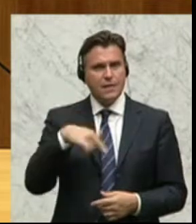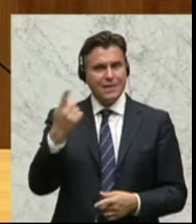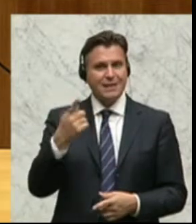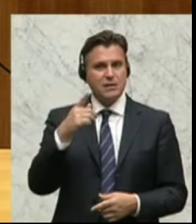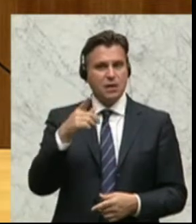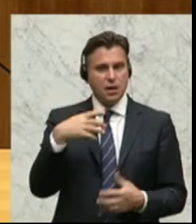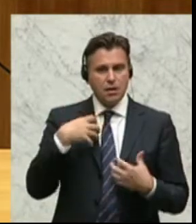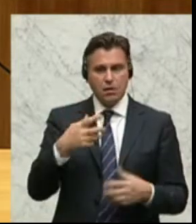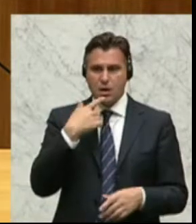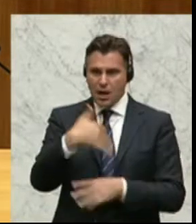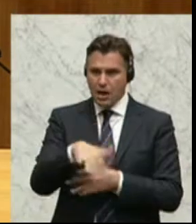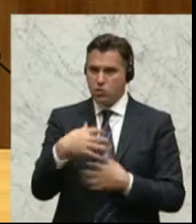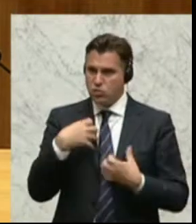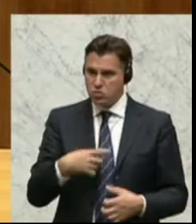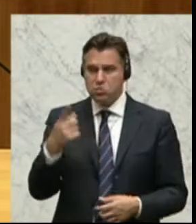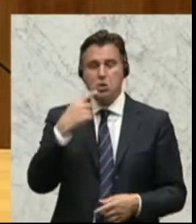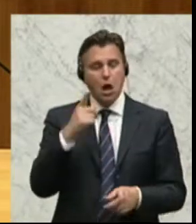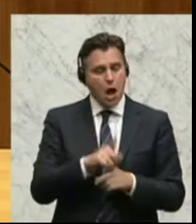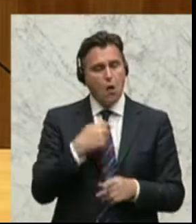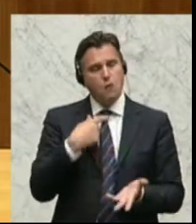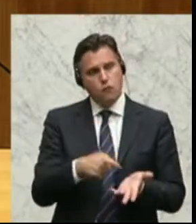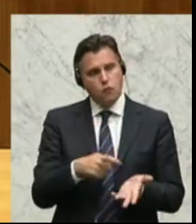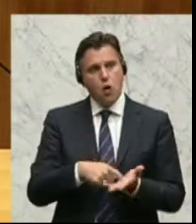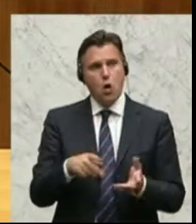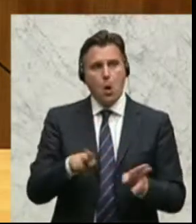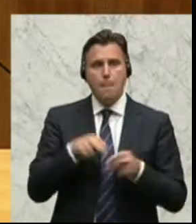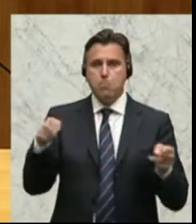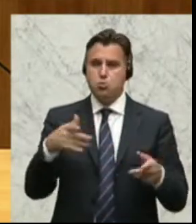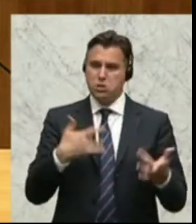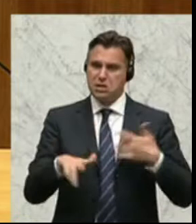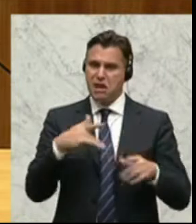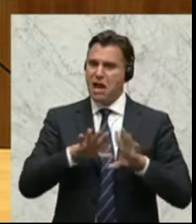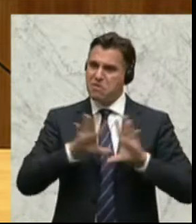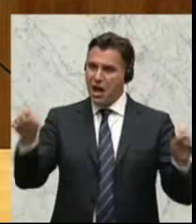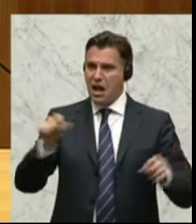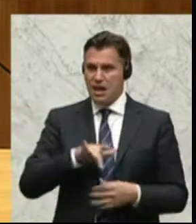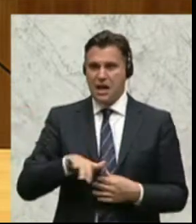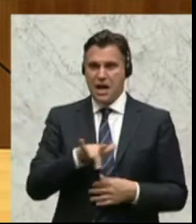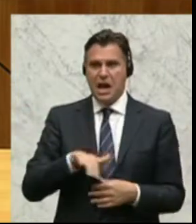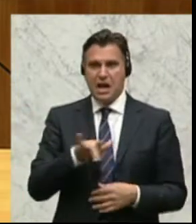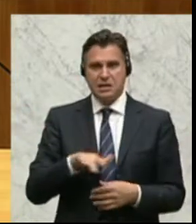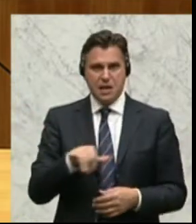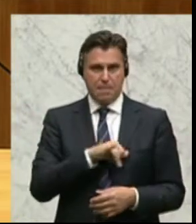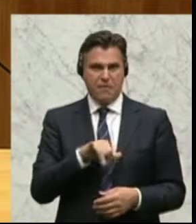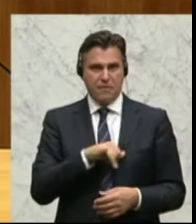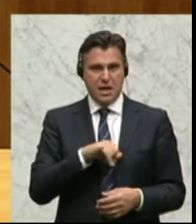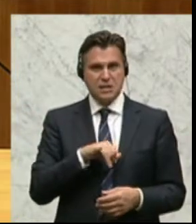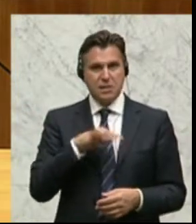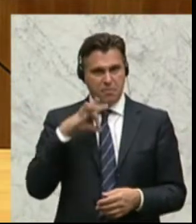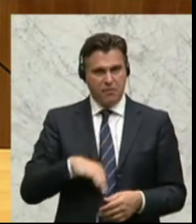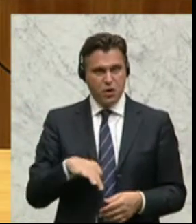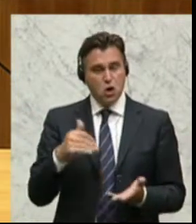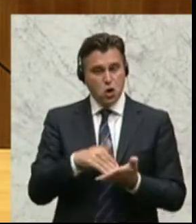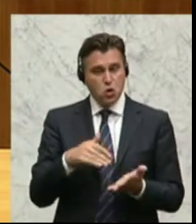die Registrierkassenpflicht bei allen Bundestheatern. Ja, was sollte ich denn da sagen? Dann gab es noch einen Wirten, sage ich Ihnen. Wissen Sie, was